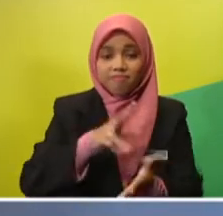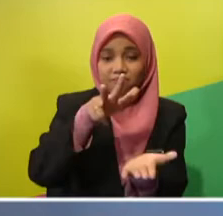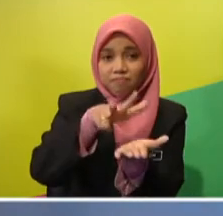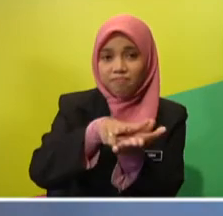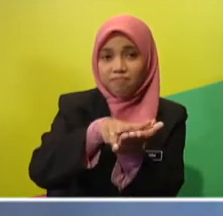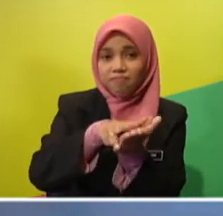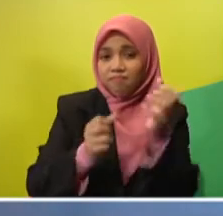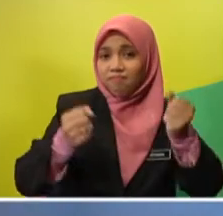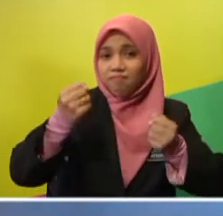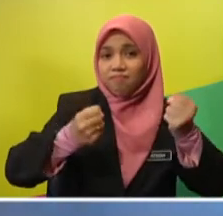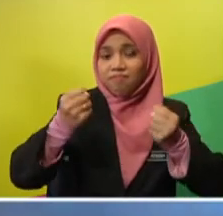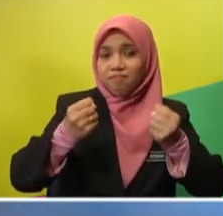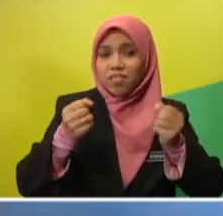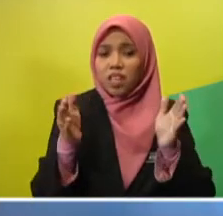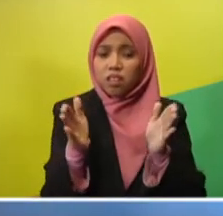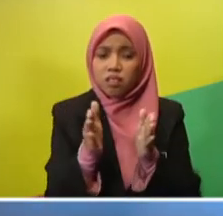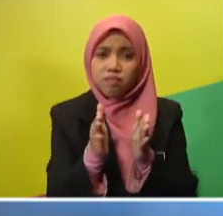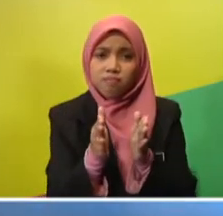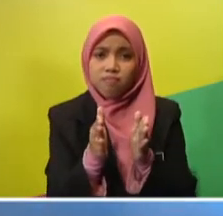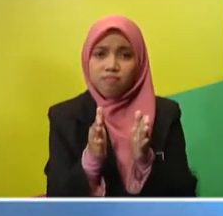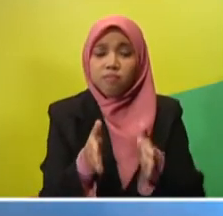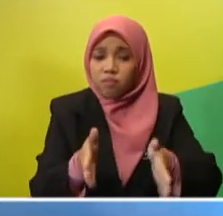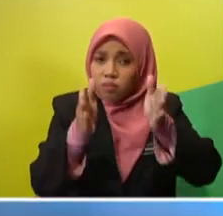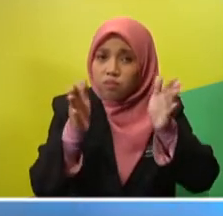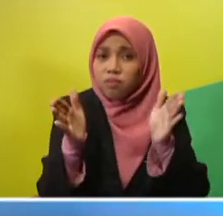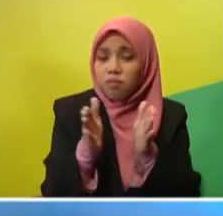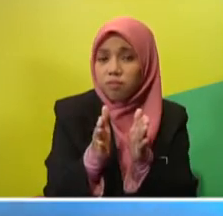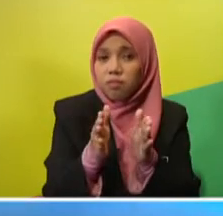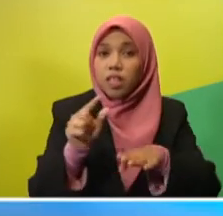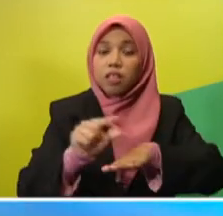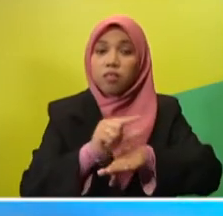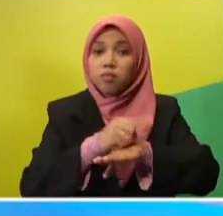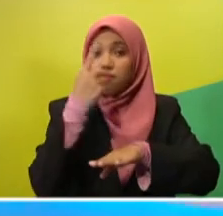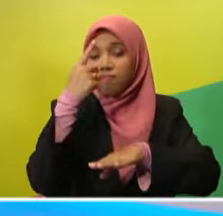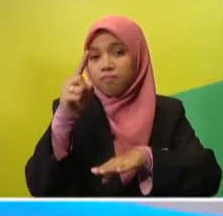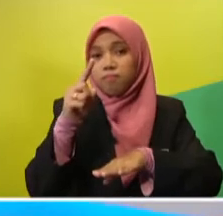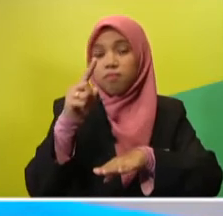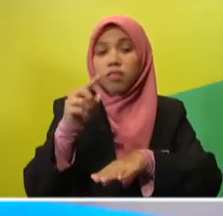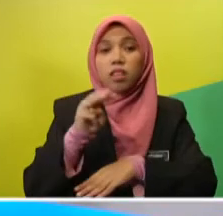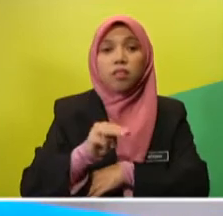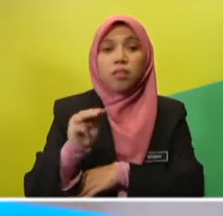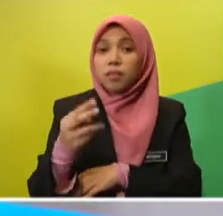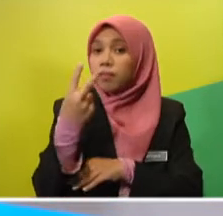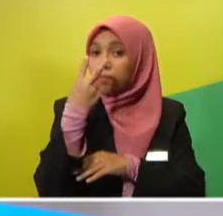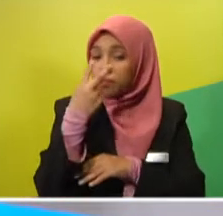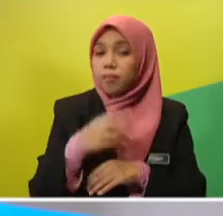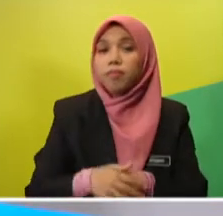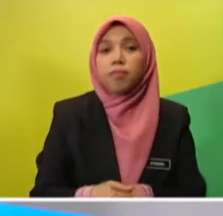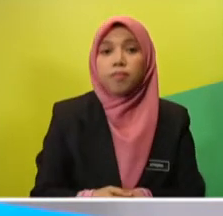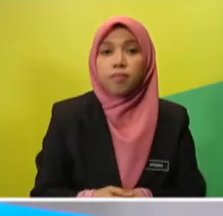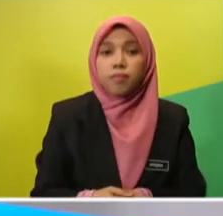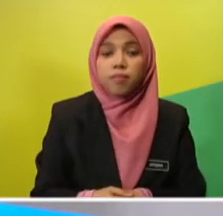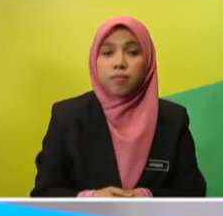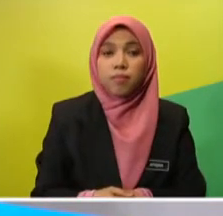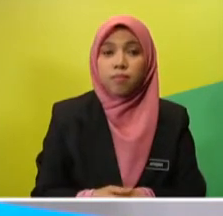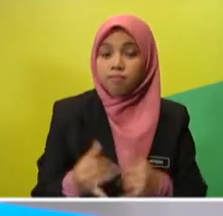lorong sempit yang akan digunakan oleh MBK penglihatan. Okey. Di